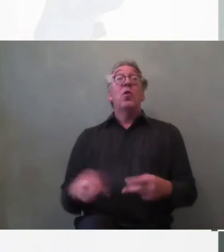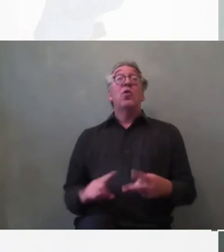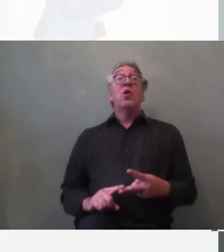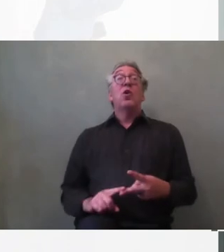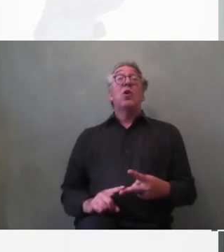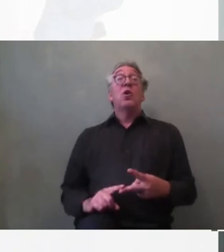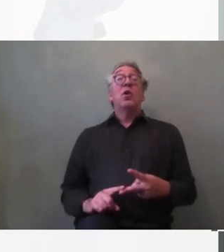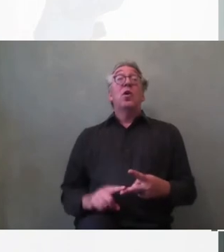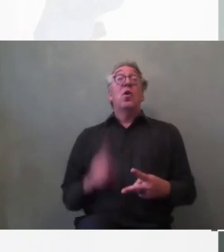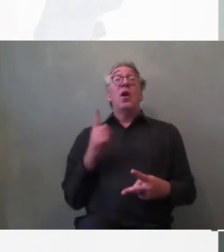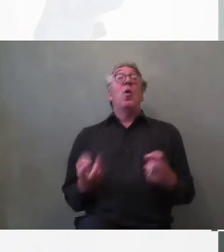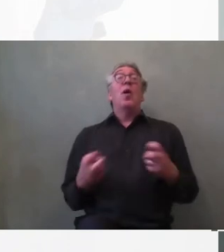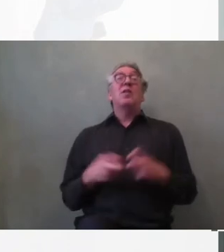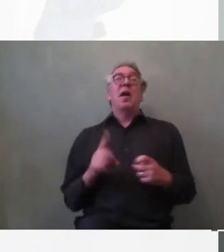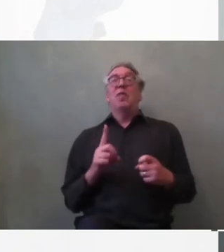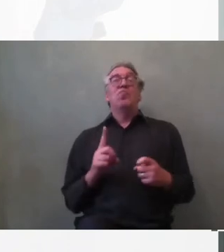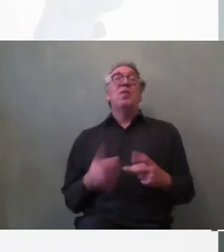extra.